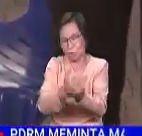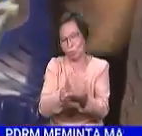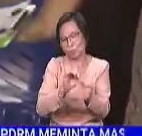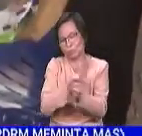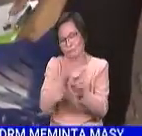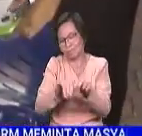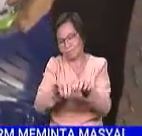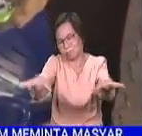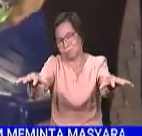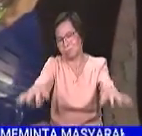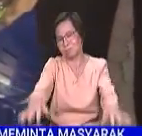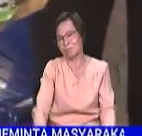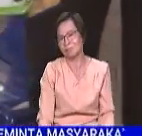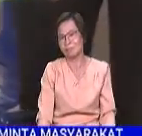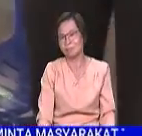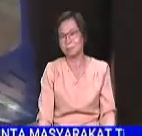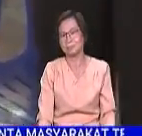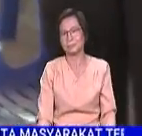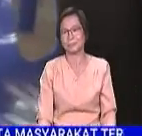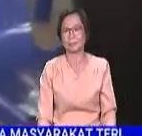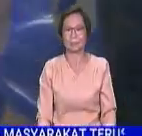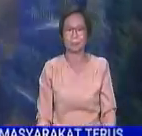penularan virus